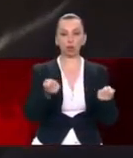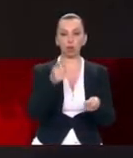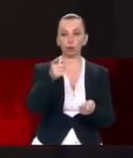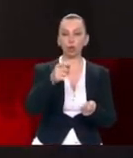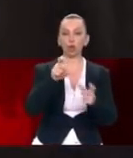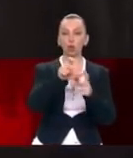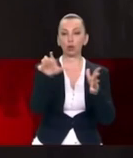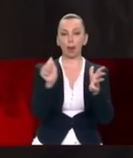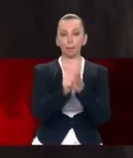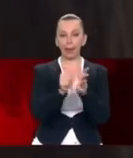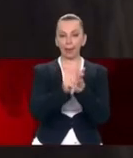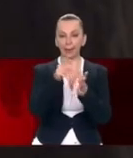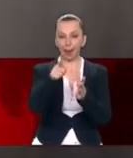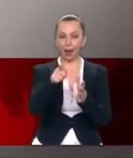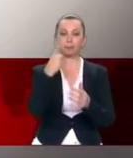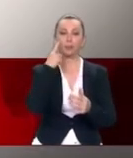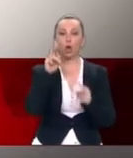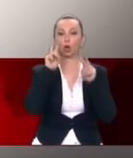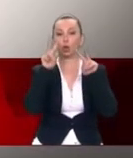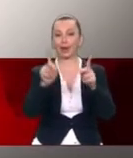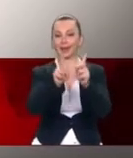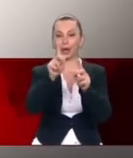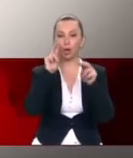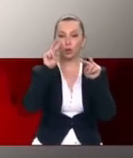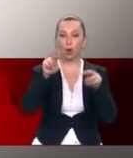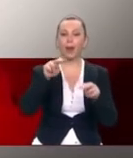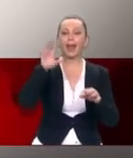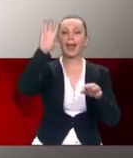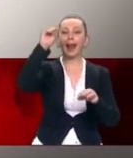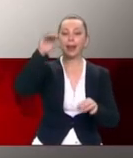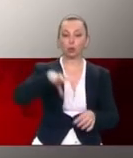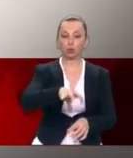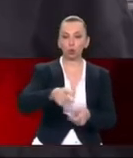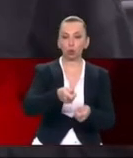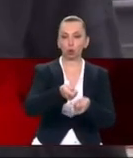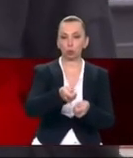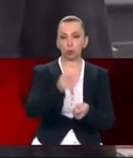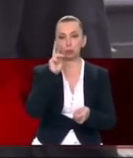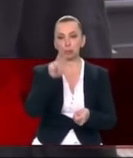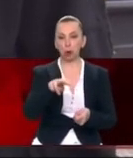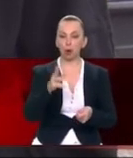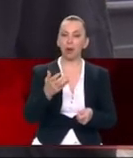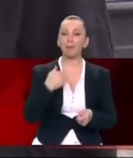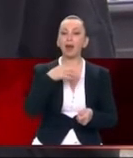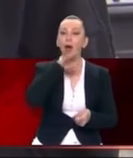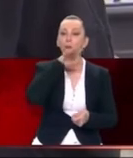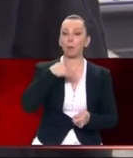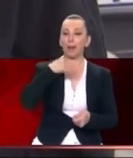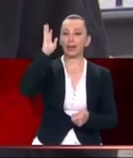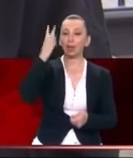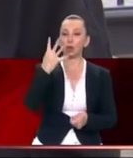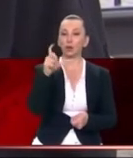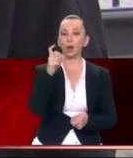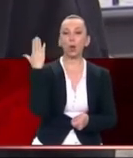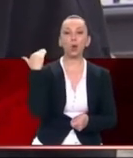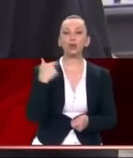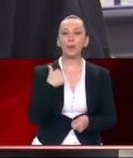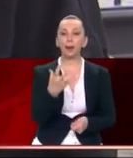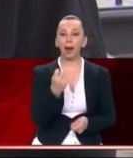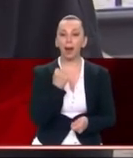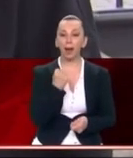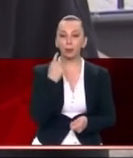Bir sosyal medya hesabında gördüğü elektrikli süpürge ilanı dikkatini çekti. Yurt dışına çıkacağım ve 4 ay önce aldığım